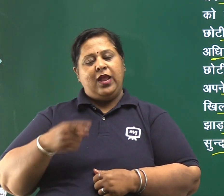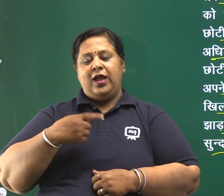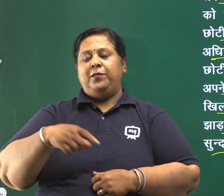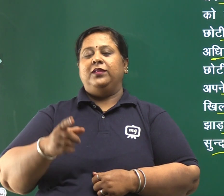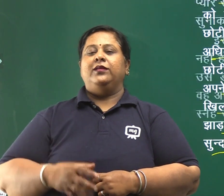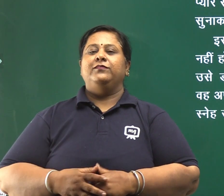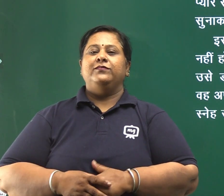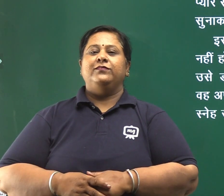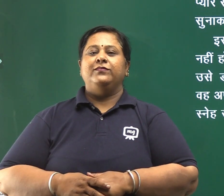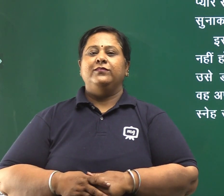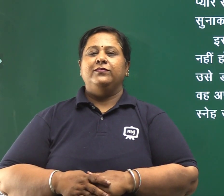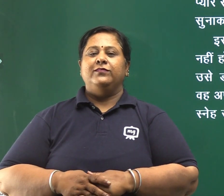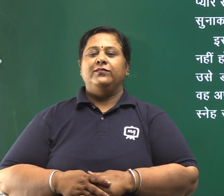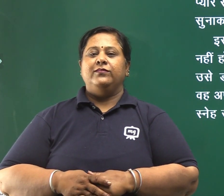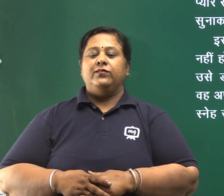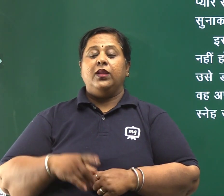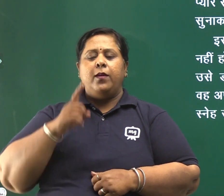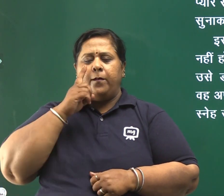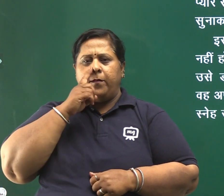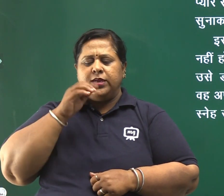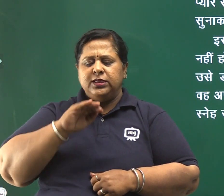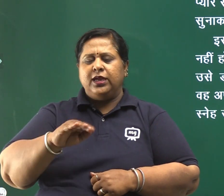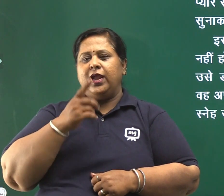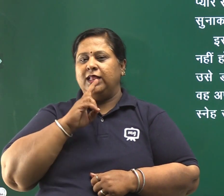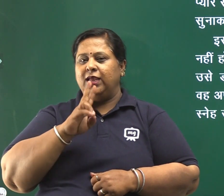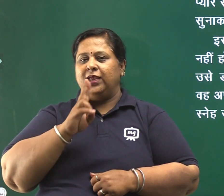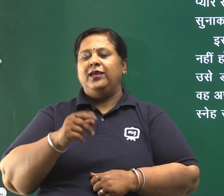आगे बढ़ते हैं। बच्ची कहती है कि